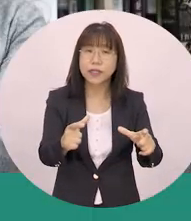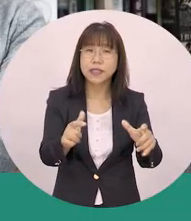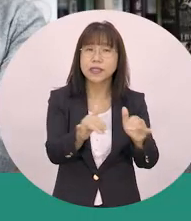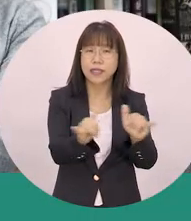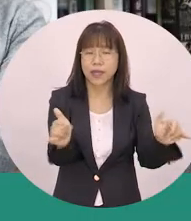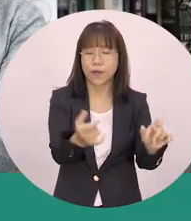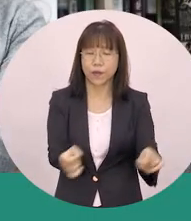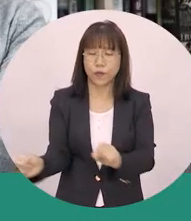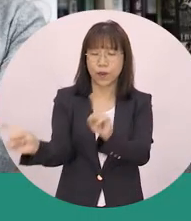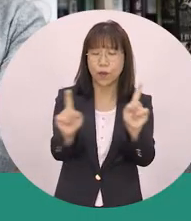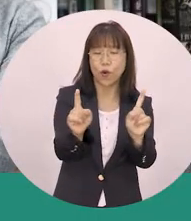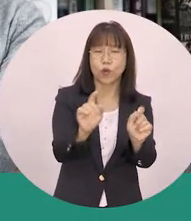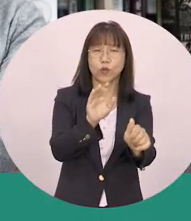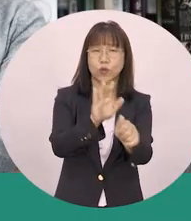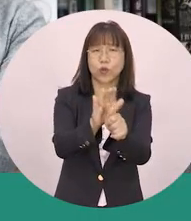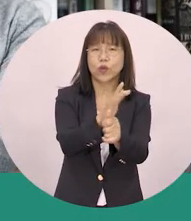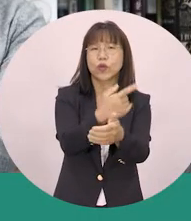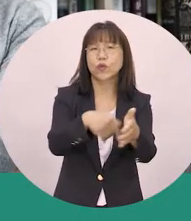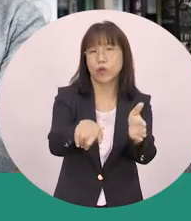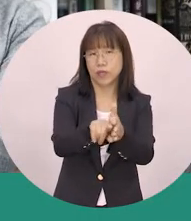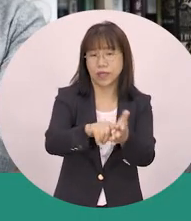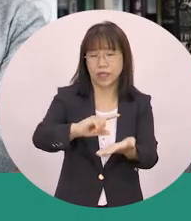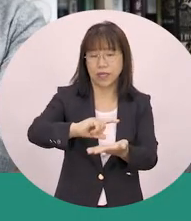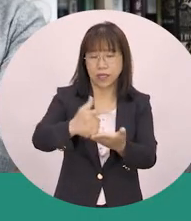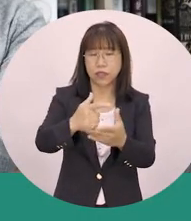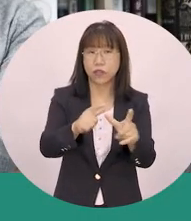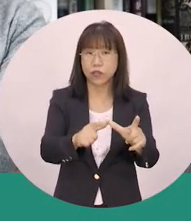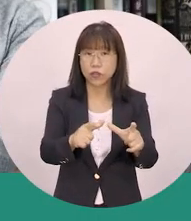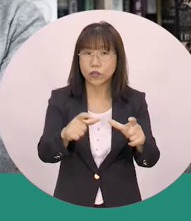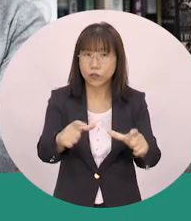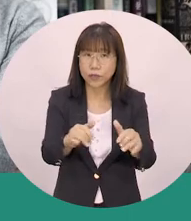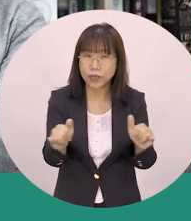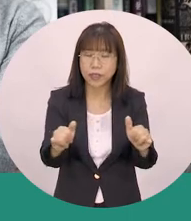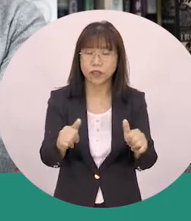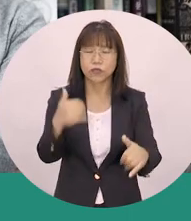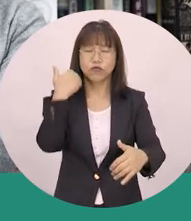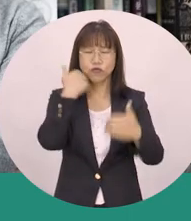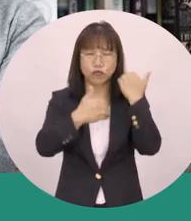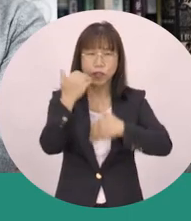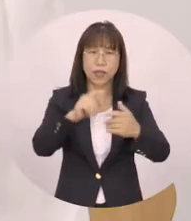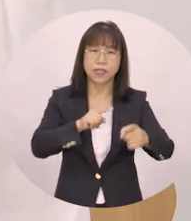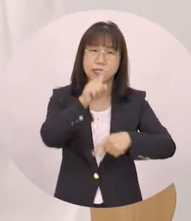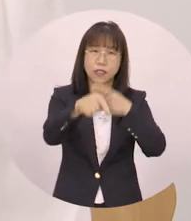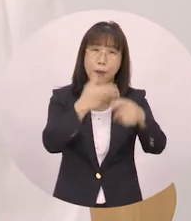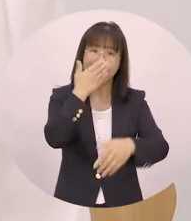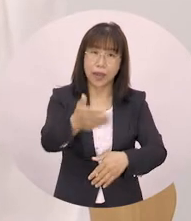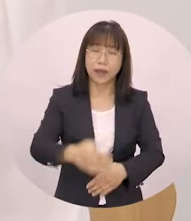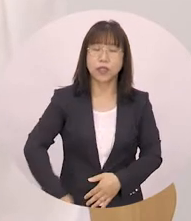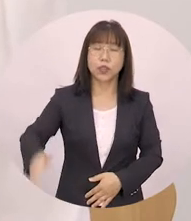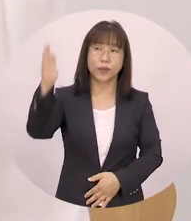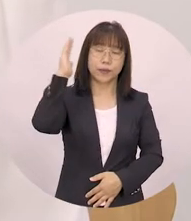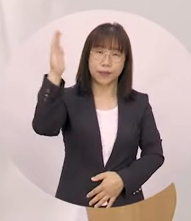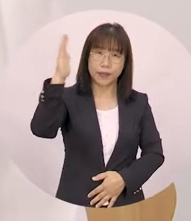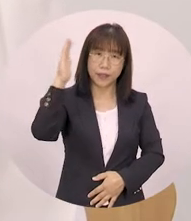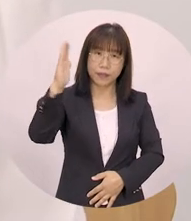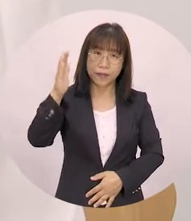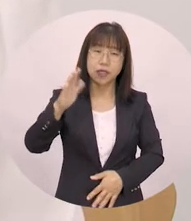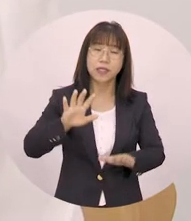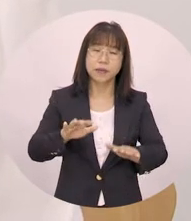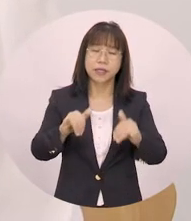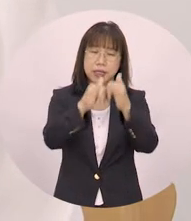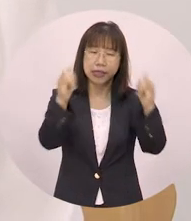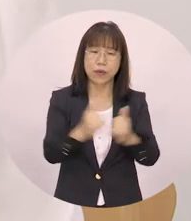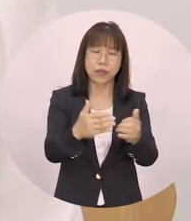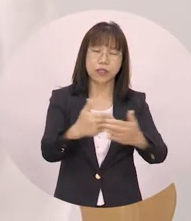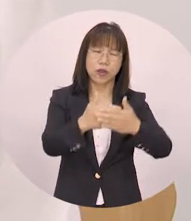삶을 힐링하기 위해 마련됐으며 강서 구민이면 누구나 무료로 시청할 수 있습니다. 이번 강좌가 계속되는